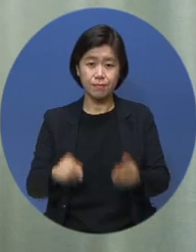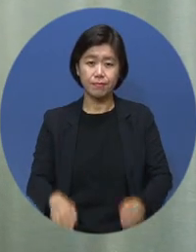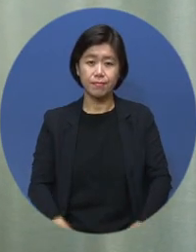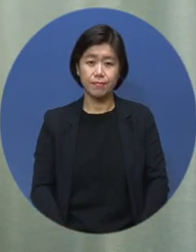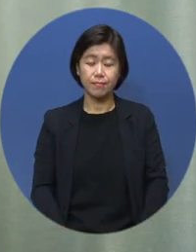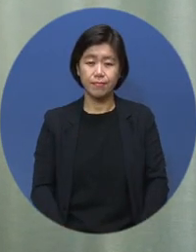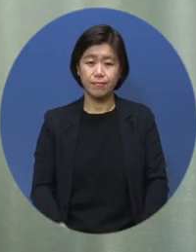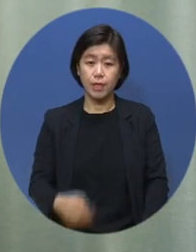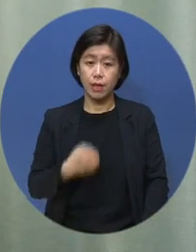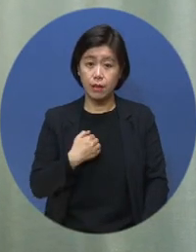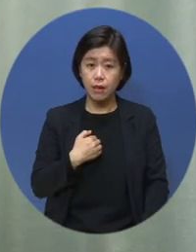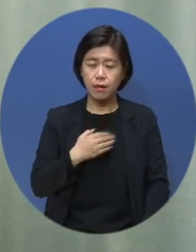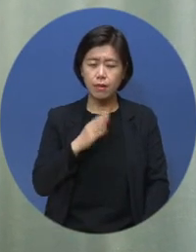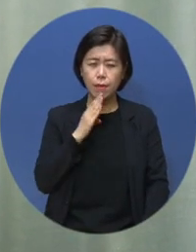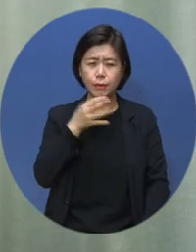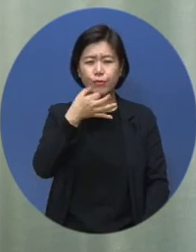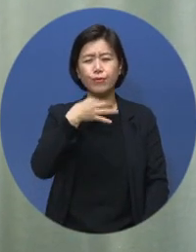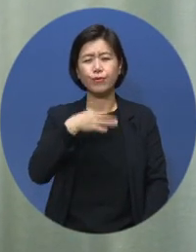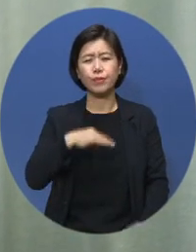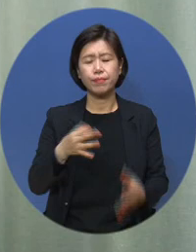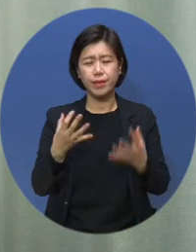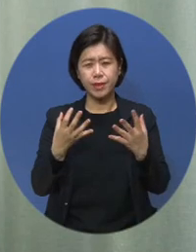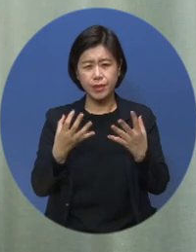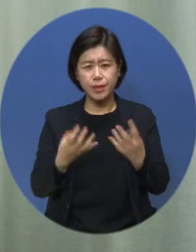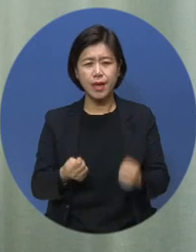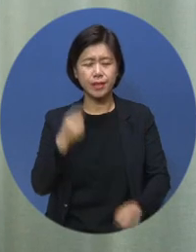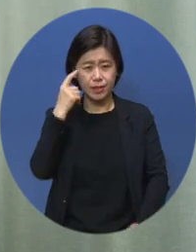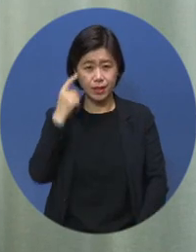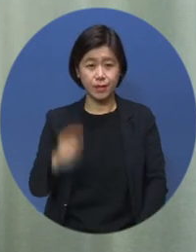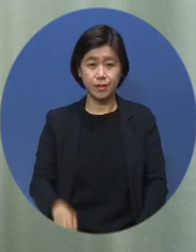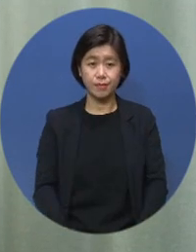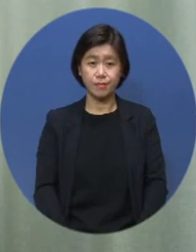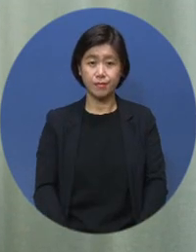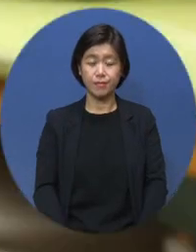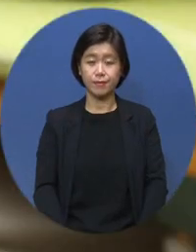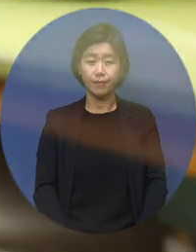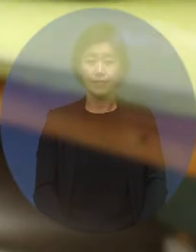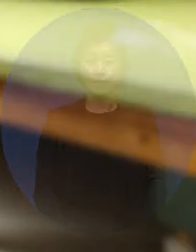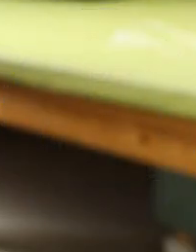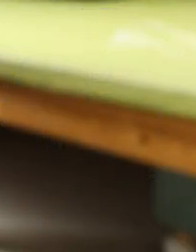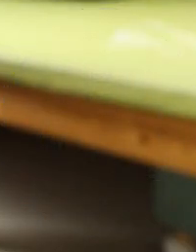이일이 저한테 주는게 훨씬 더 많지 않았나 그런 생각이 들어요